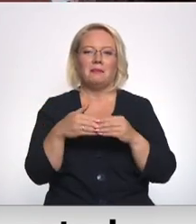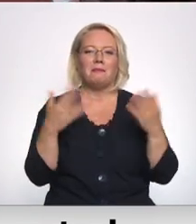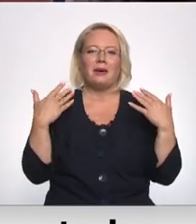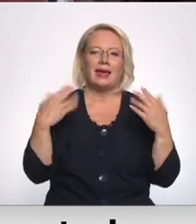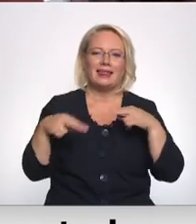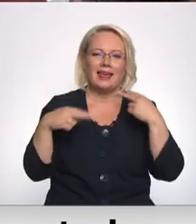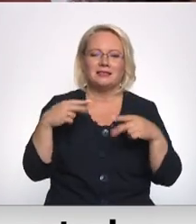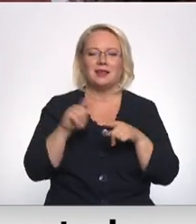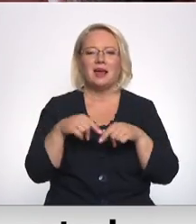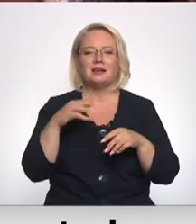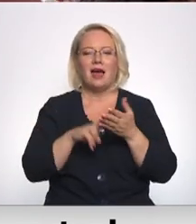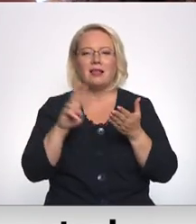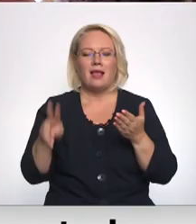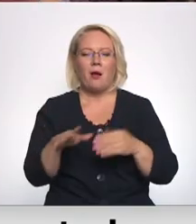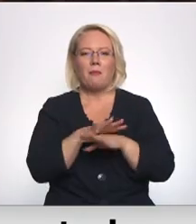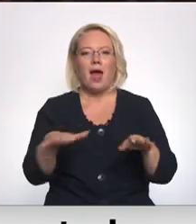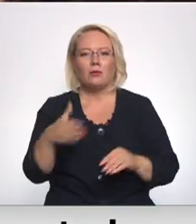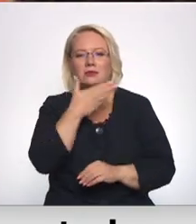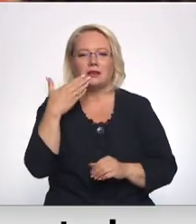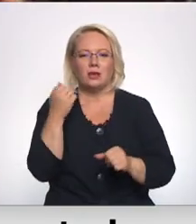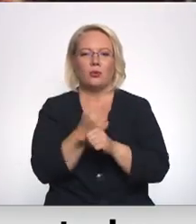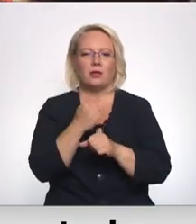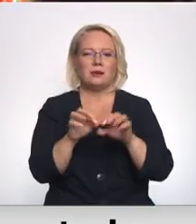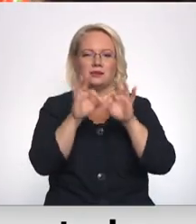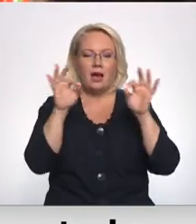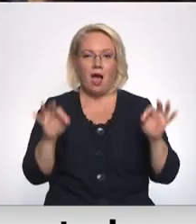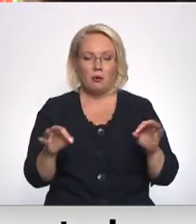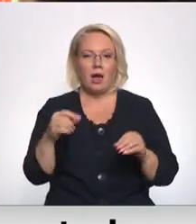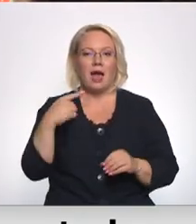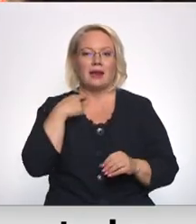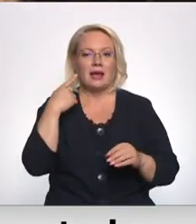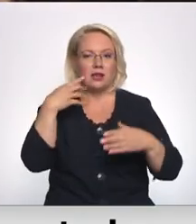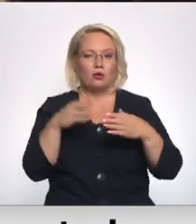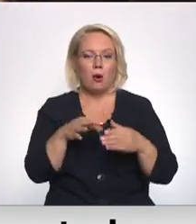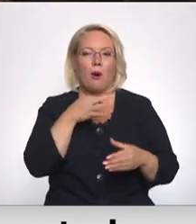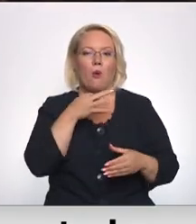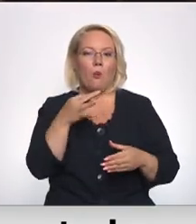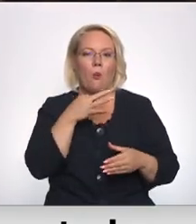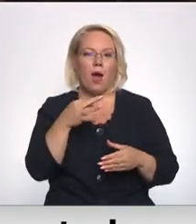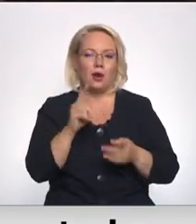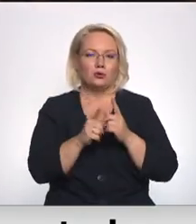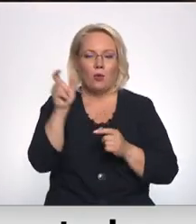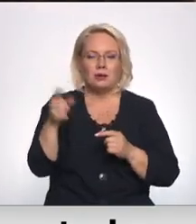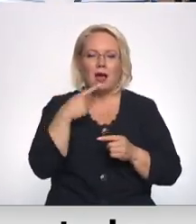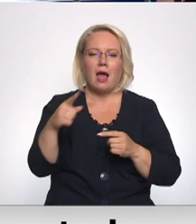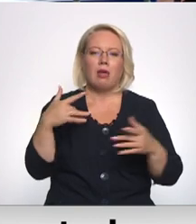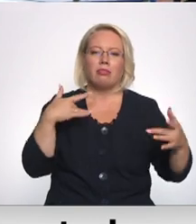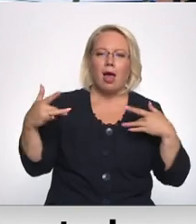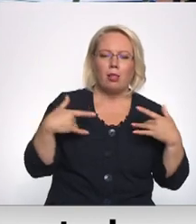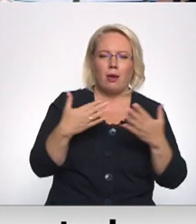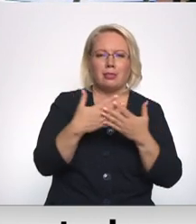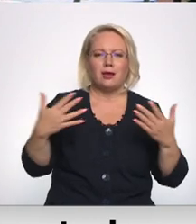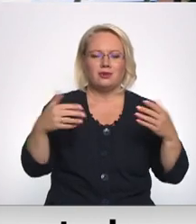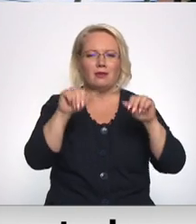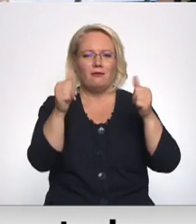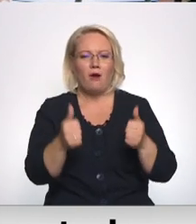ļauj iesildīt bērnus nodarbību sākumā. Rīgas doma, kuras skolotāja rāda, kā tēlojot robotus, troļļus, ēdot